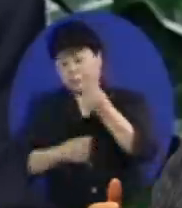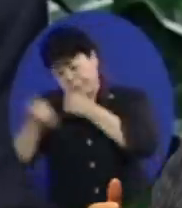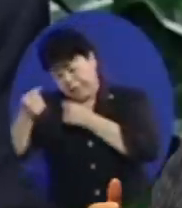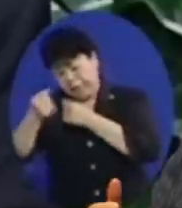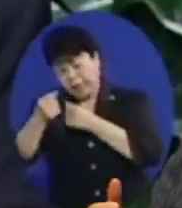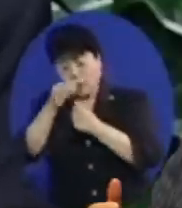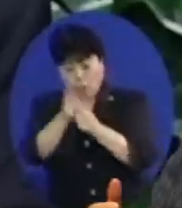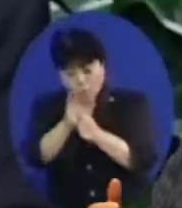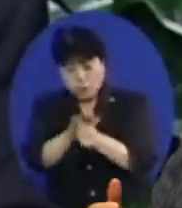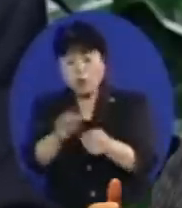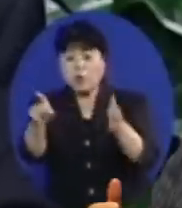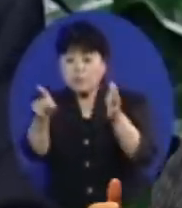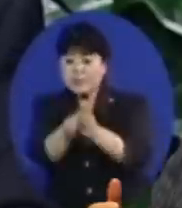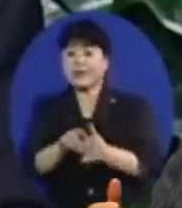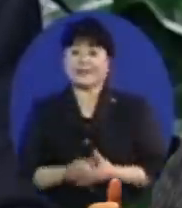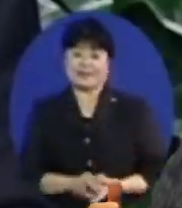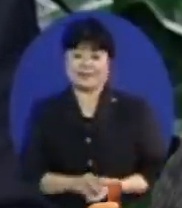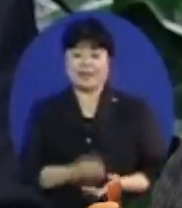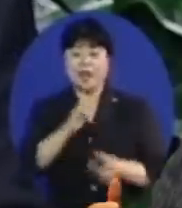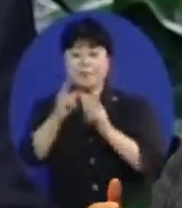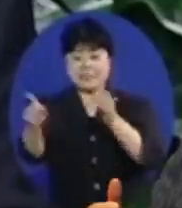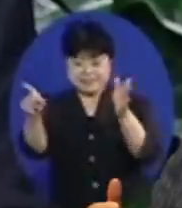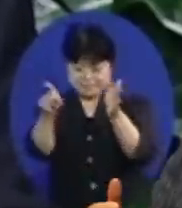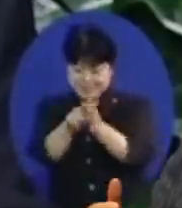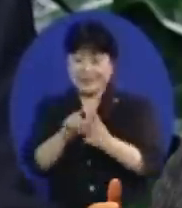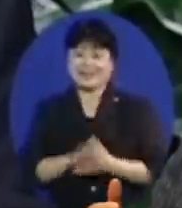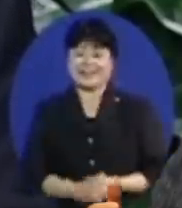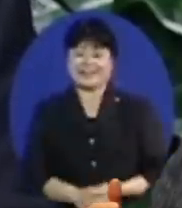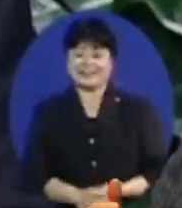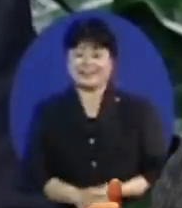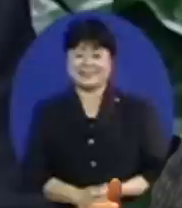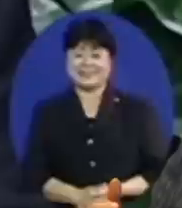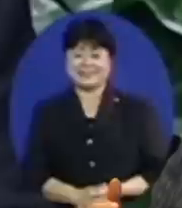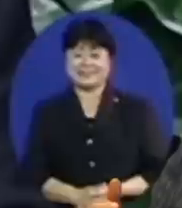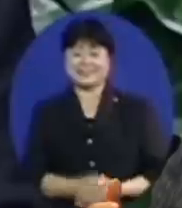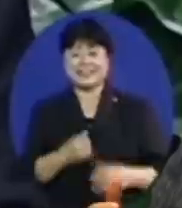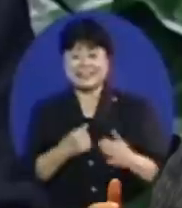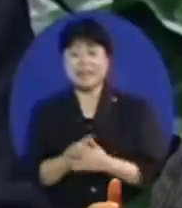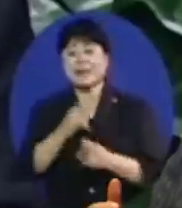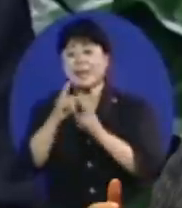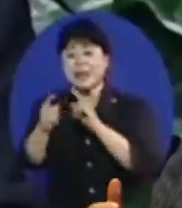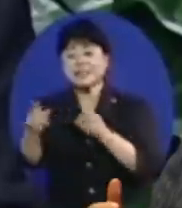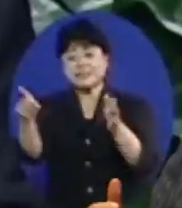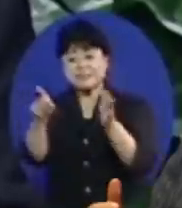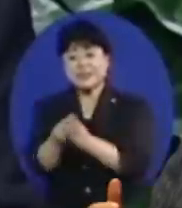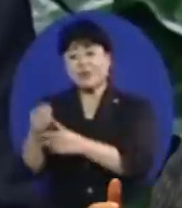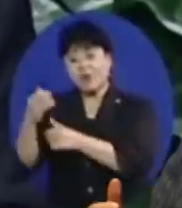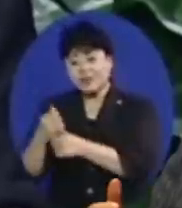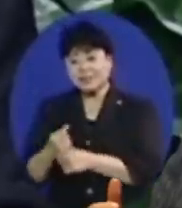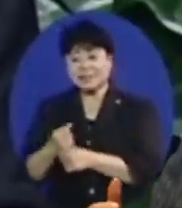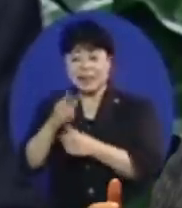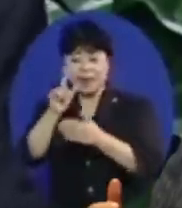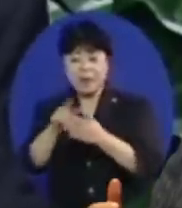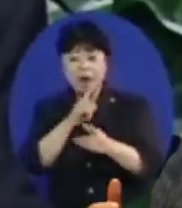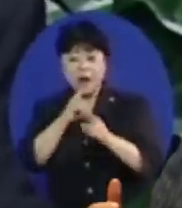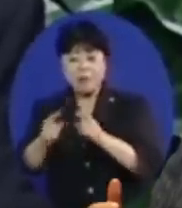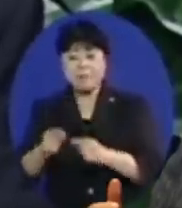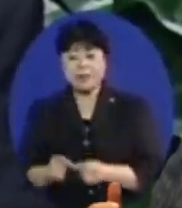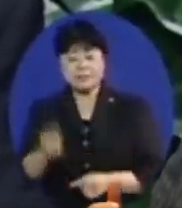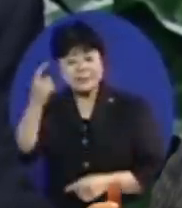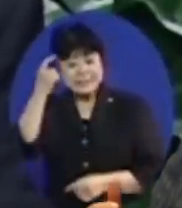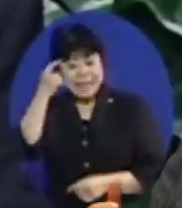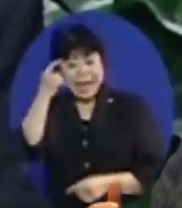믿어야 되는 것입니다. 말씀을 믿어야 돼요. 그렇기 때문에 말씀을 믿고 의지하고 말씀을